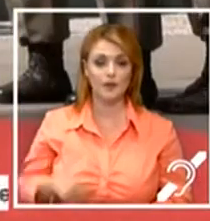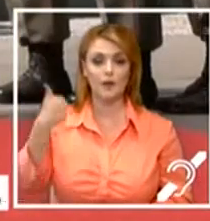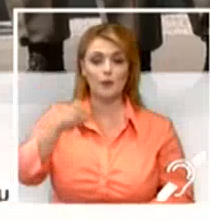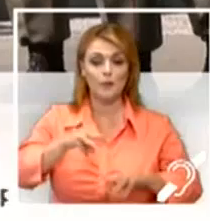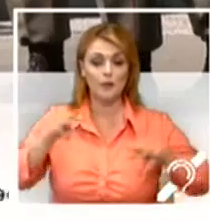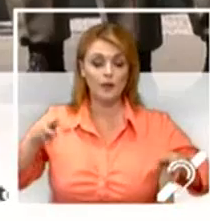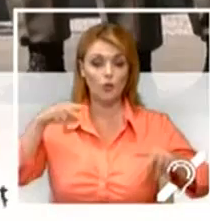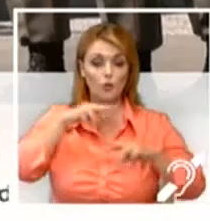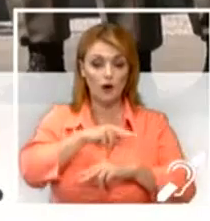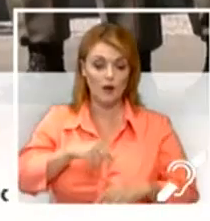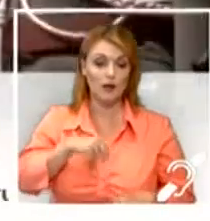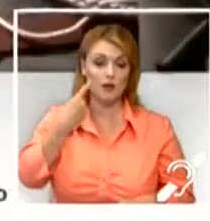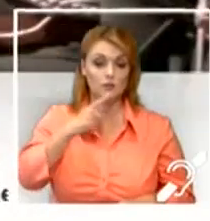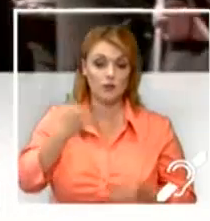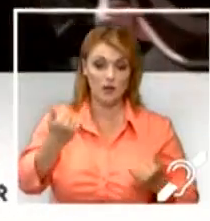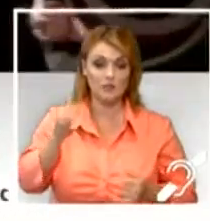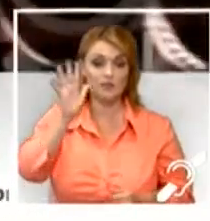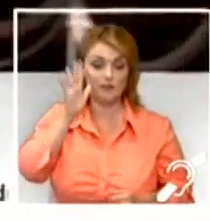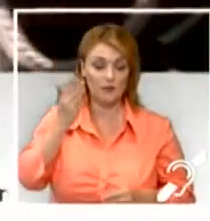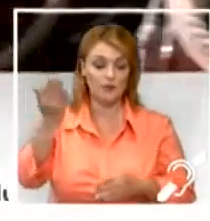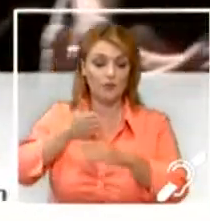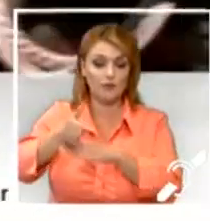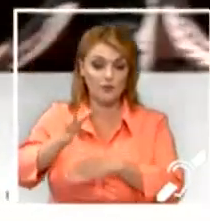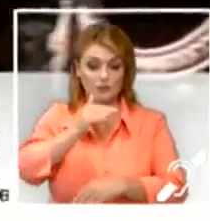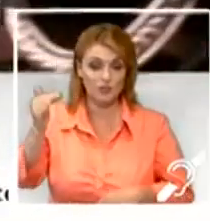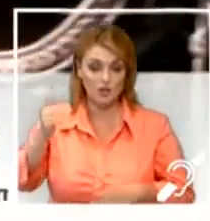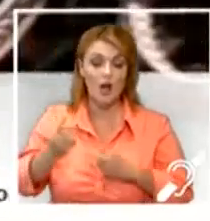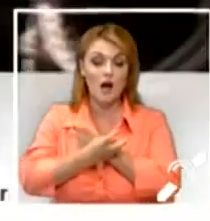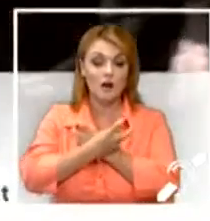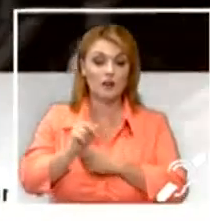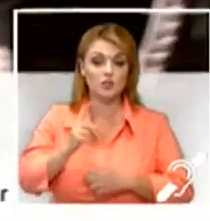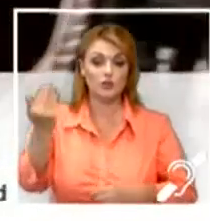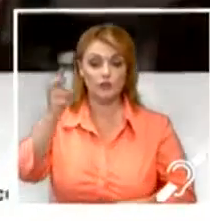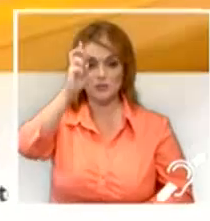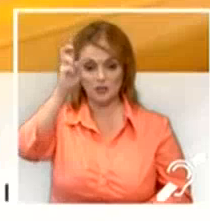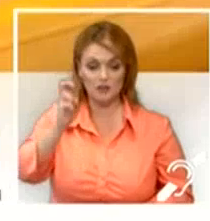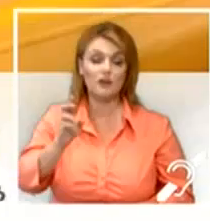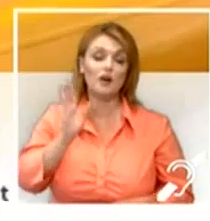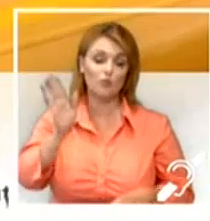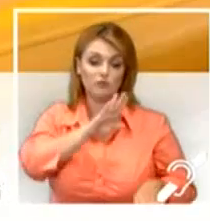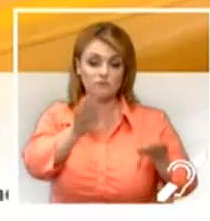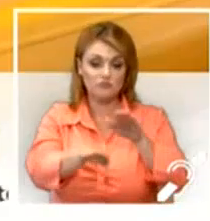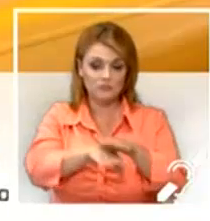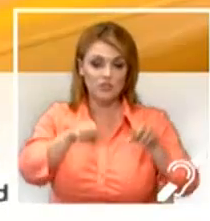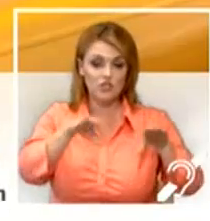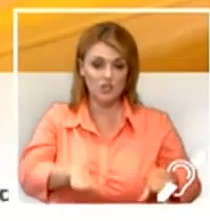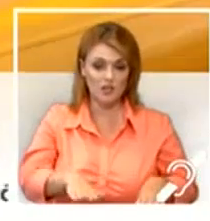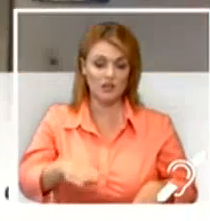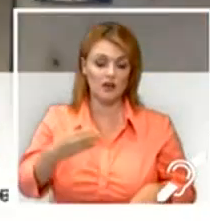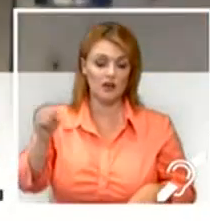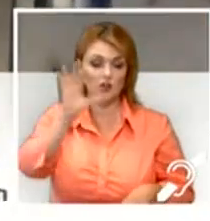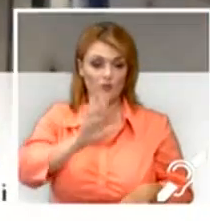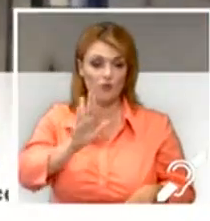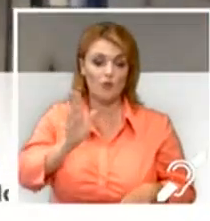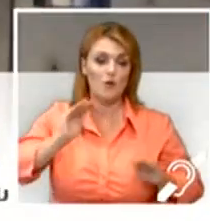Premierul Ungariei, Viktor Orban, a declarat azi, în timpul unei vizite oficiale în Austria, că țara sa va aplica decizia Uniunii Europene privind reducerea